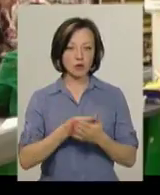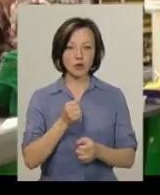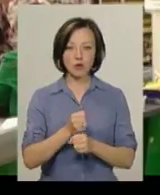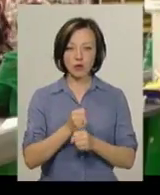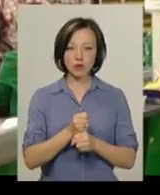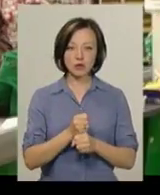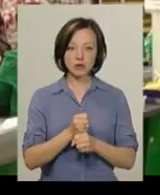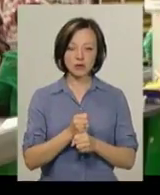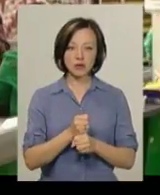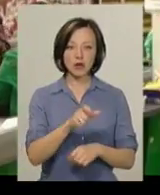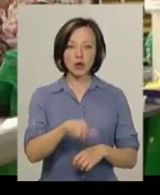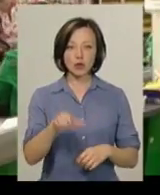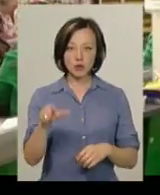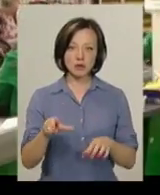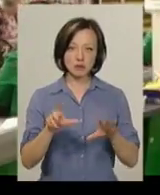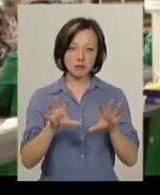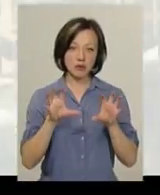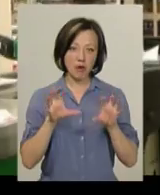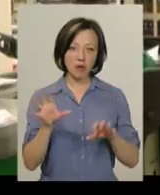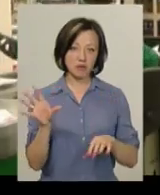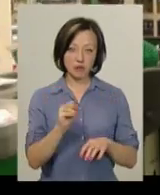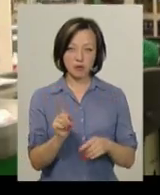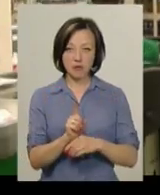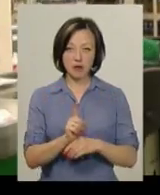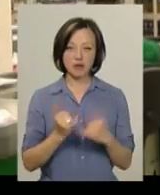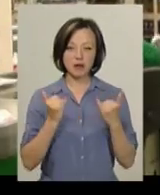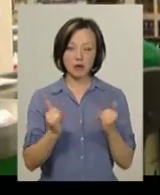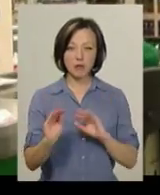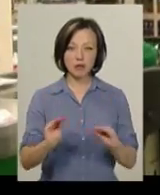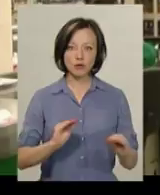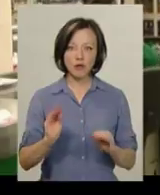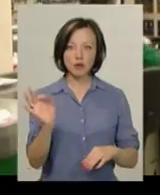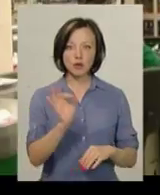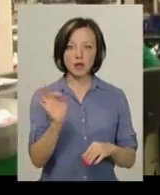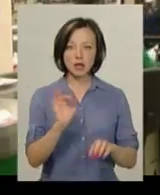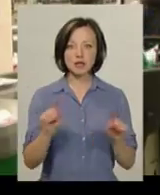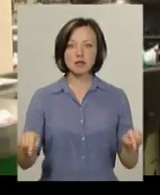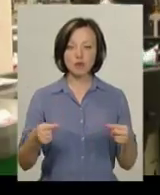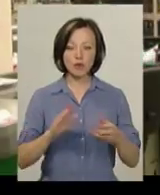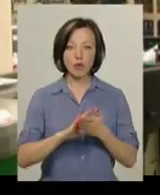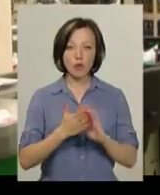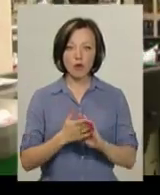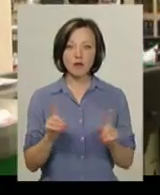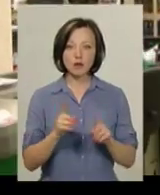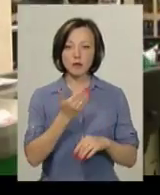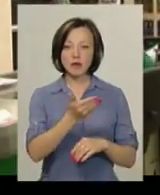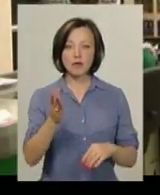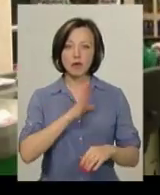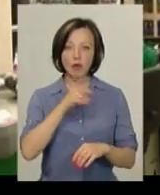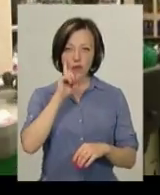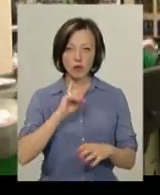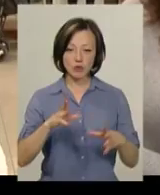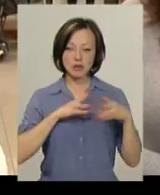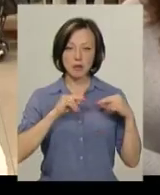роботу, люди їх сприймають абсолютно нормально. Ми для них облаштували туалет, створюємо їм умови такі, щоб їм було комфортно з